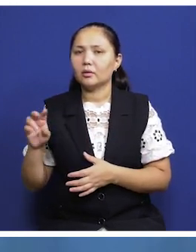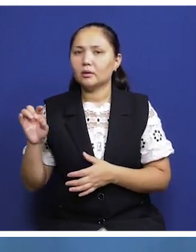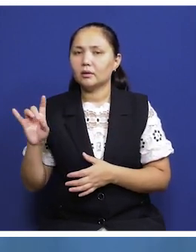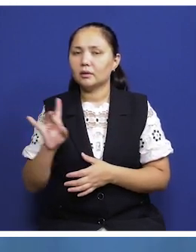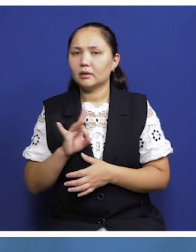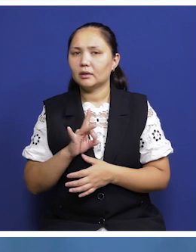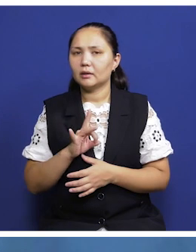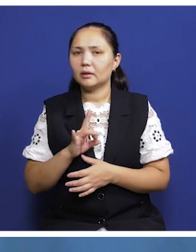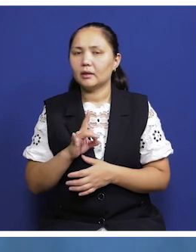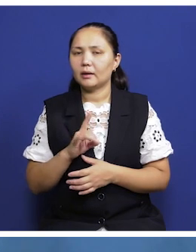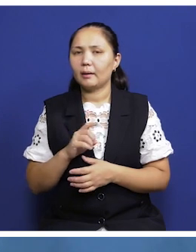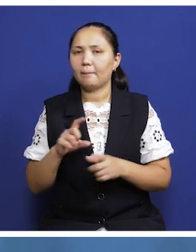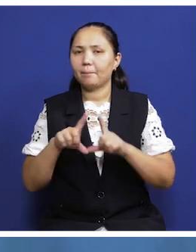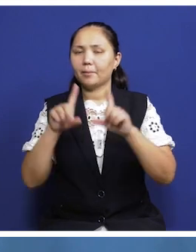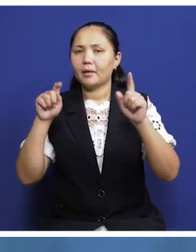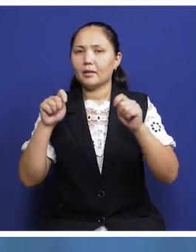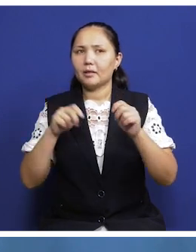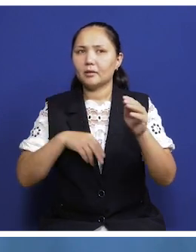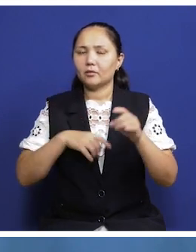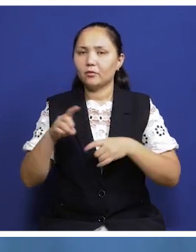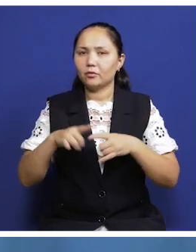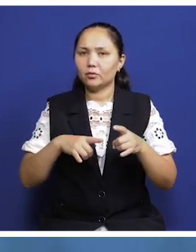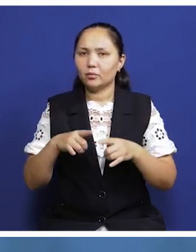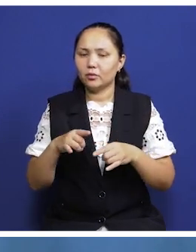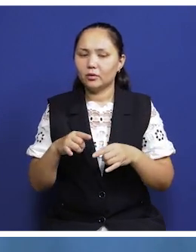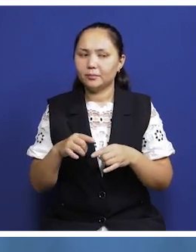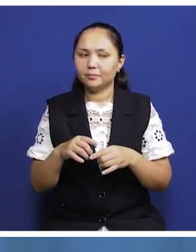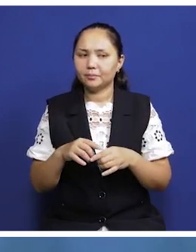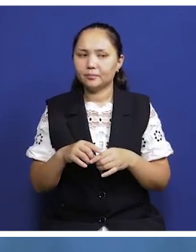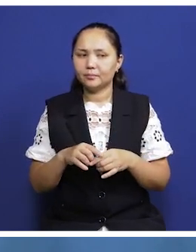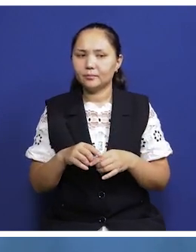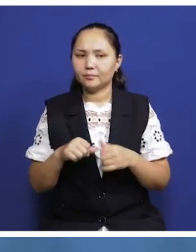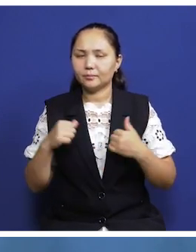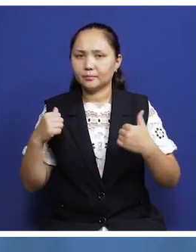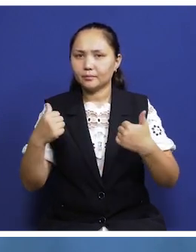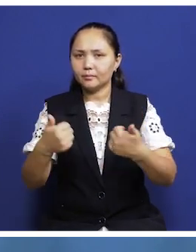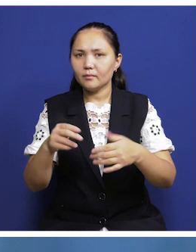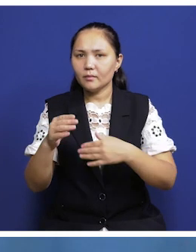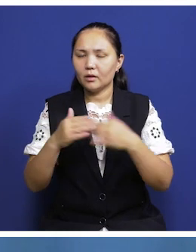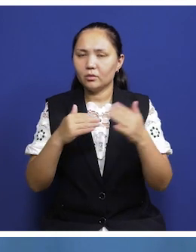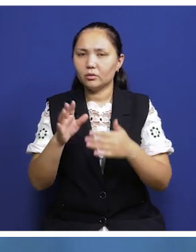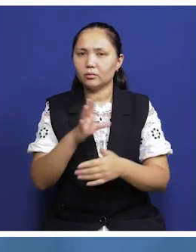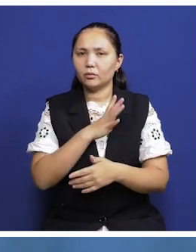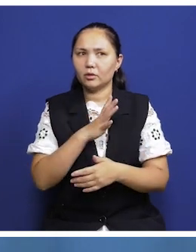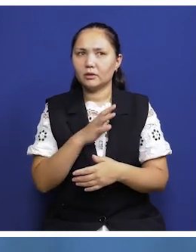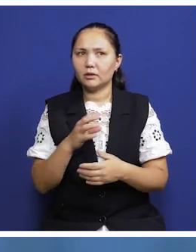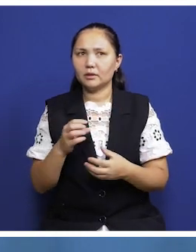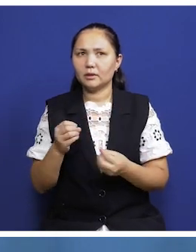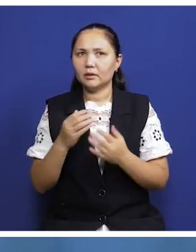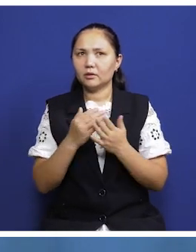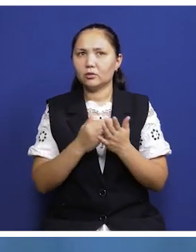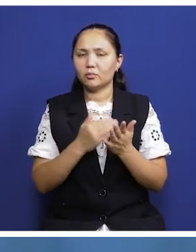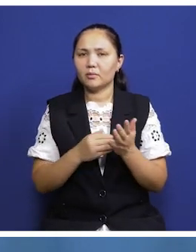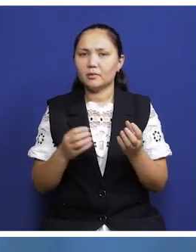Ынталы Шойманов елді мекендерінде футбол менеджері, манеждері салынды. Және де бізде жоспарымызда